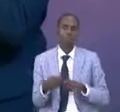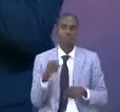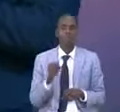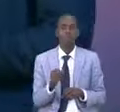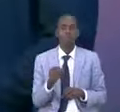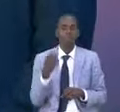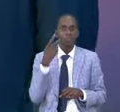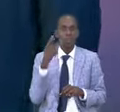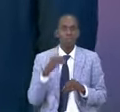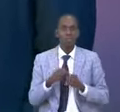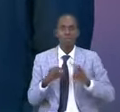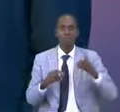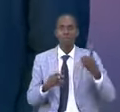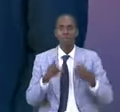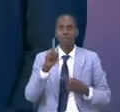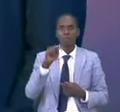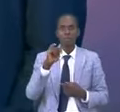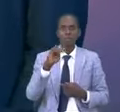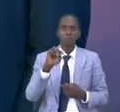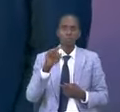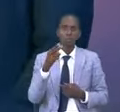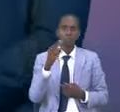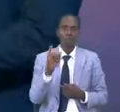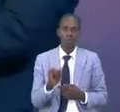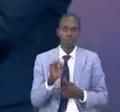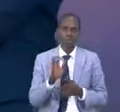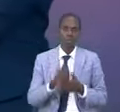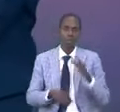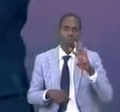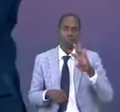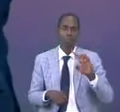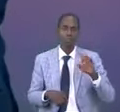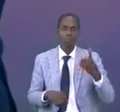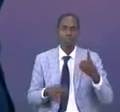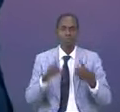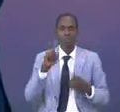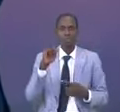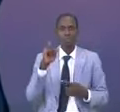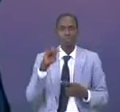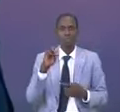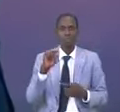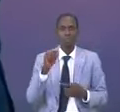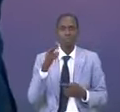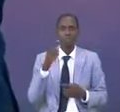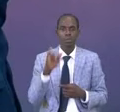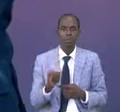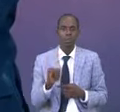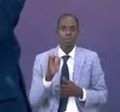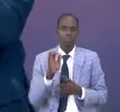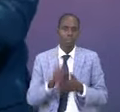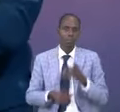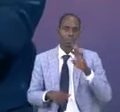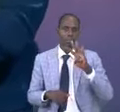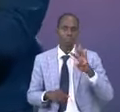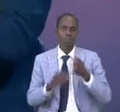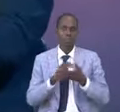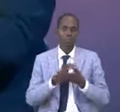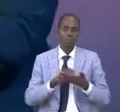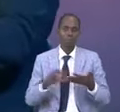Timothée au chapitre 4 lisons ici le verset 1er un Timothée chapitre 4